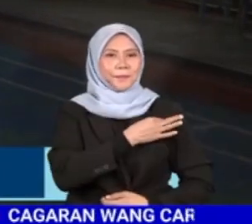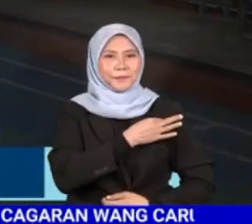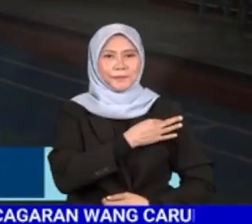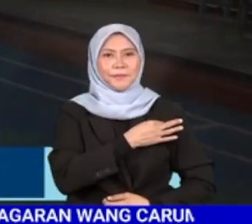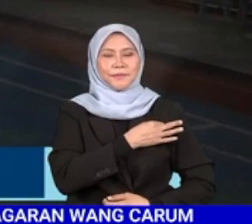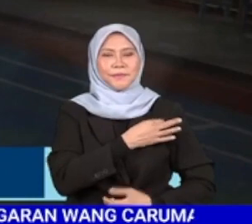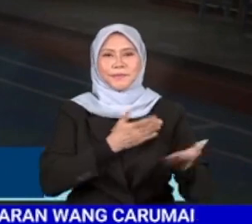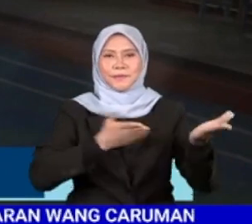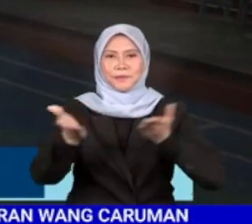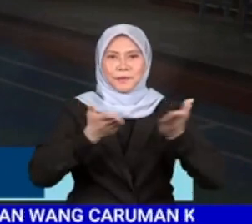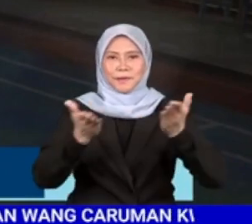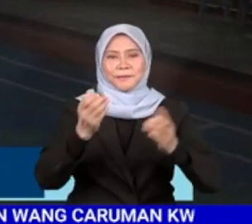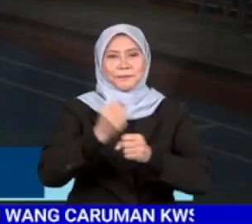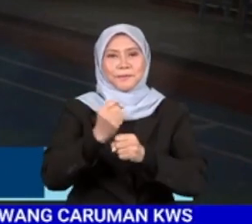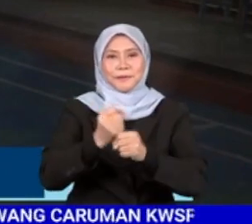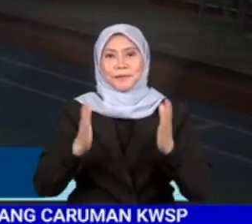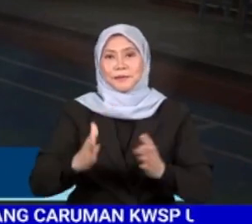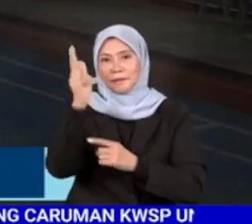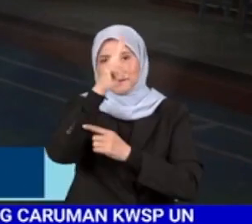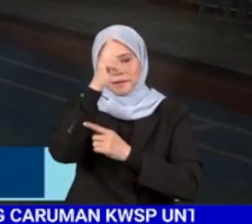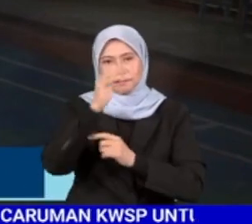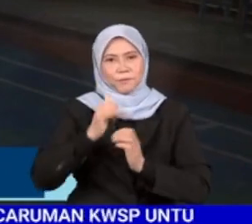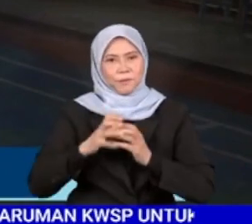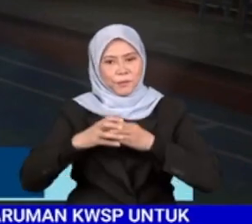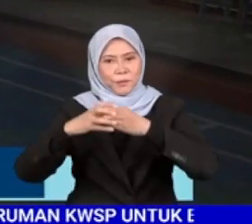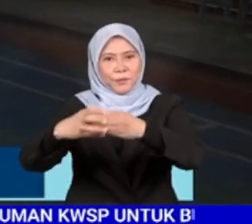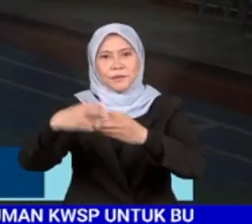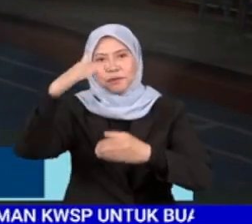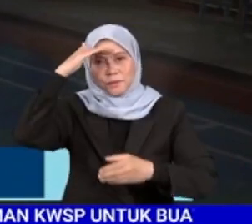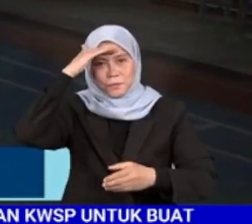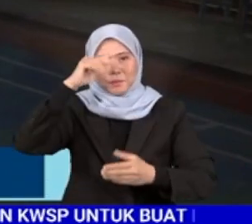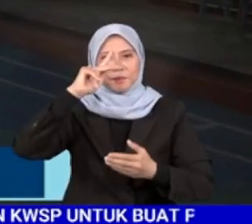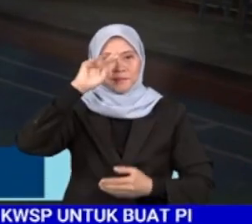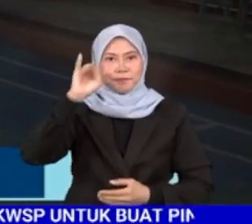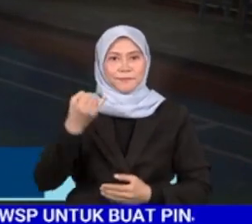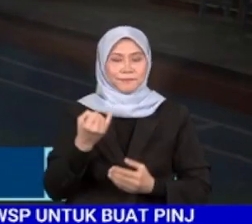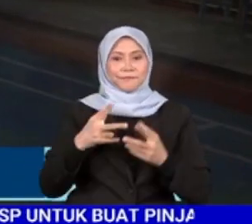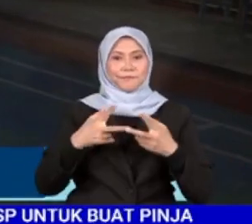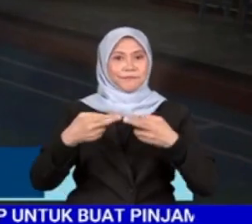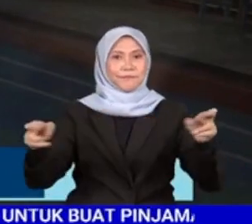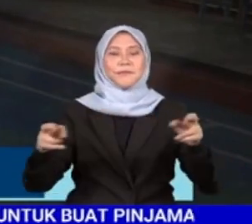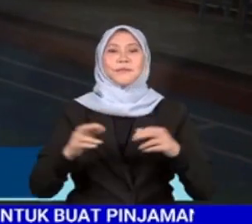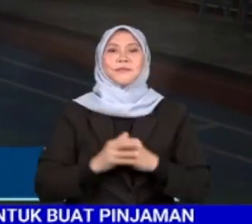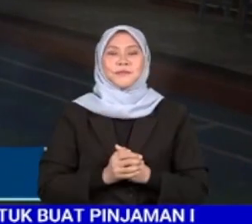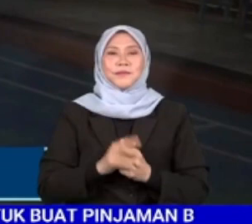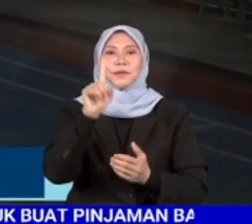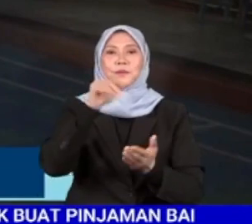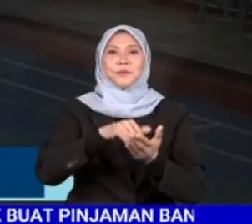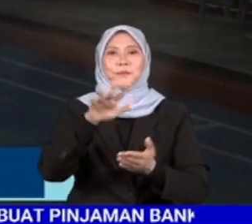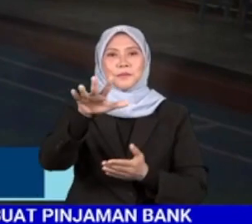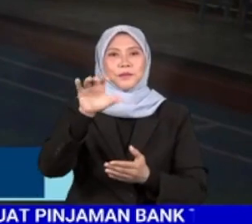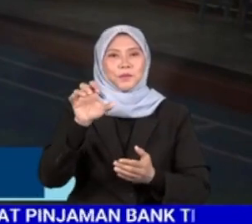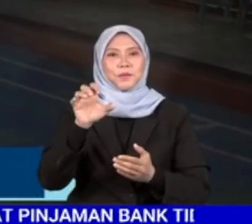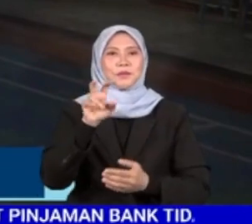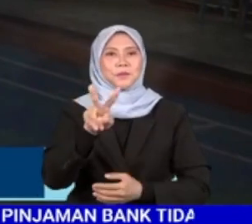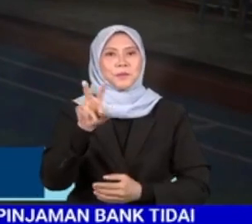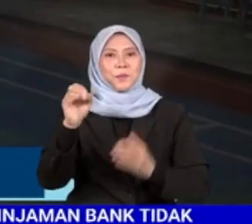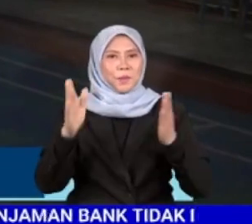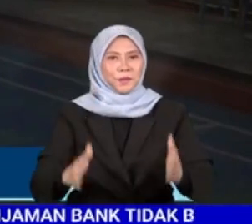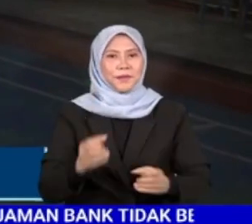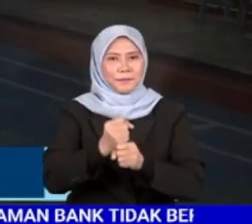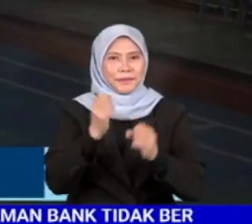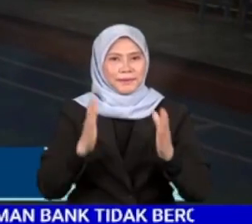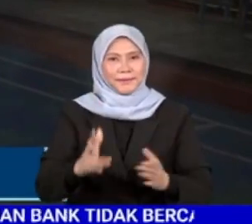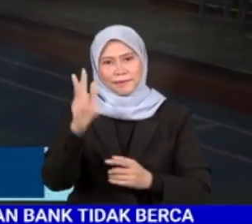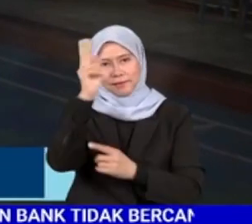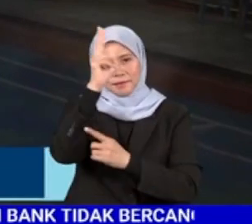sukarelawan perkhidmatan awam pasca banjir ke negeri Johor pada pagi ini di Putrajaya yang melibatkan 1,520 penjawat